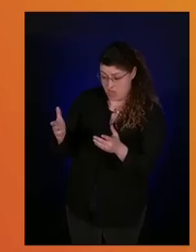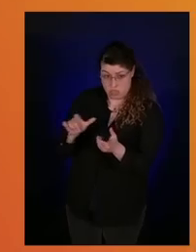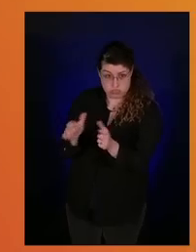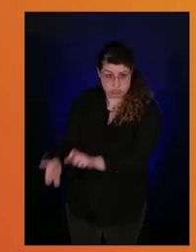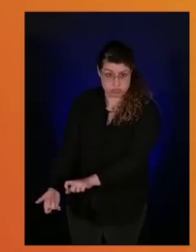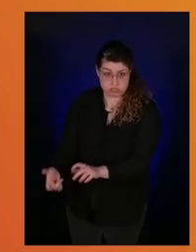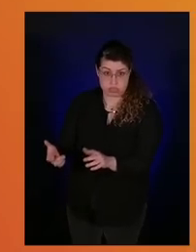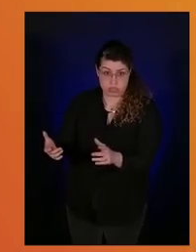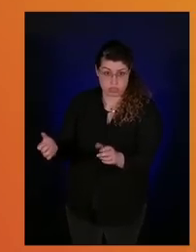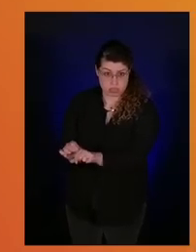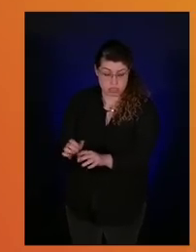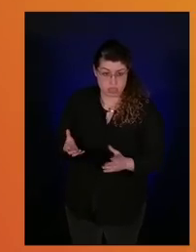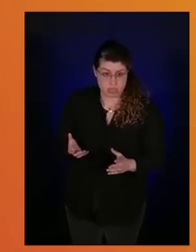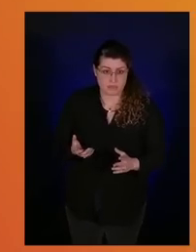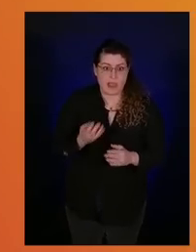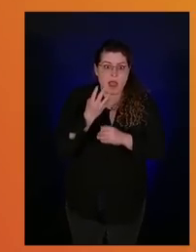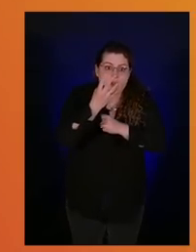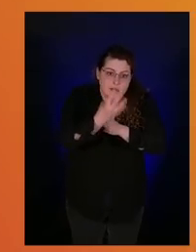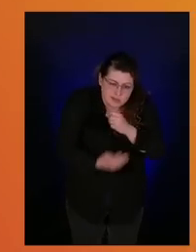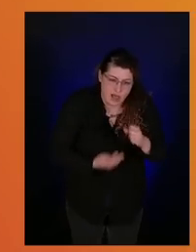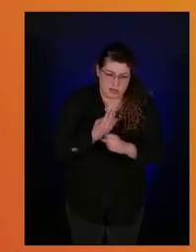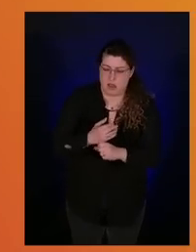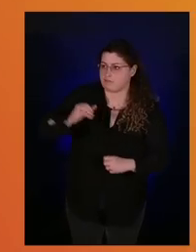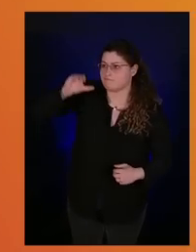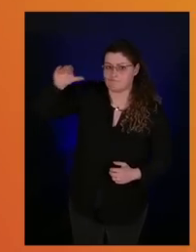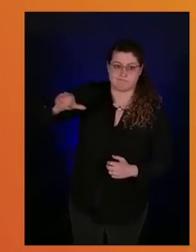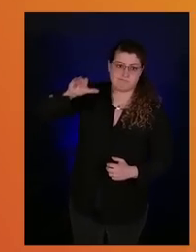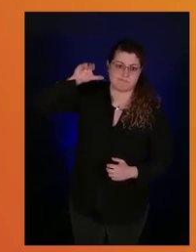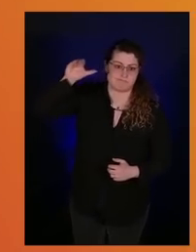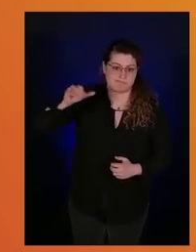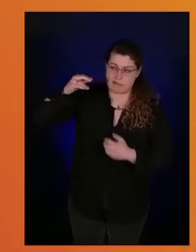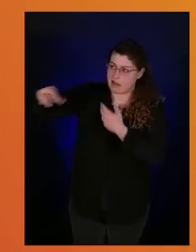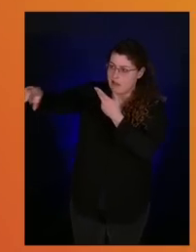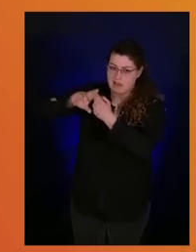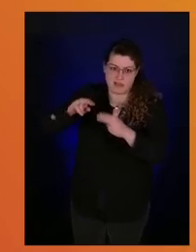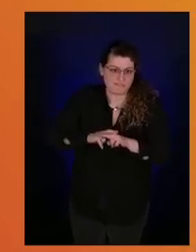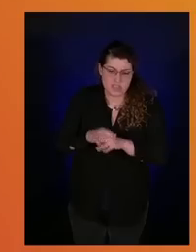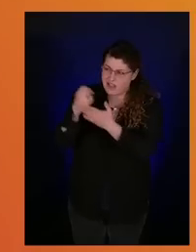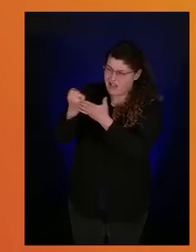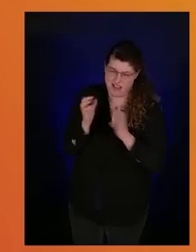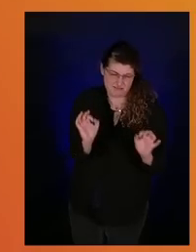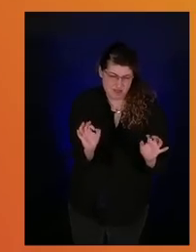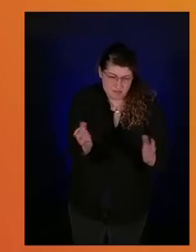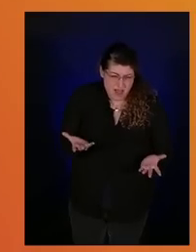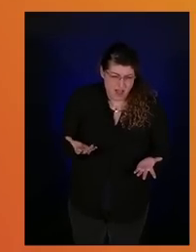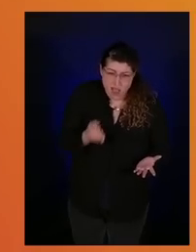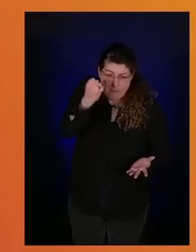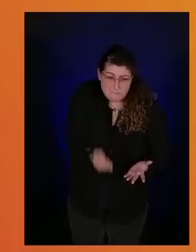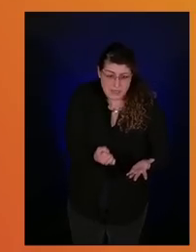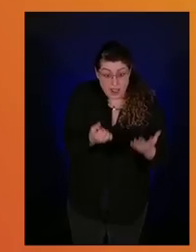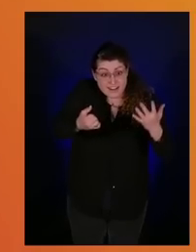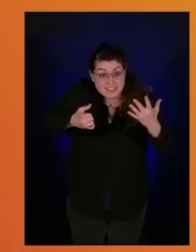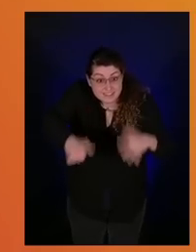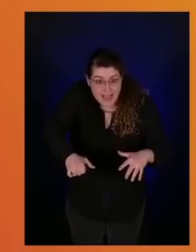jour, ça fait 4 ans qu'on le porte à tous les CCN. Aucune réponse, aucune aide, rien du tout. Pire, le 16, on